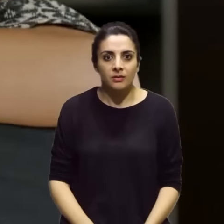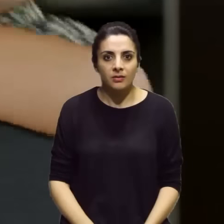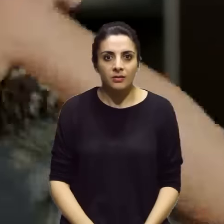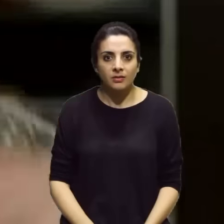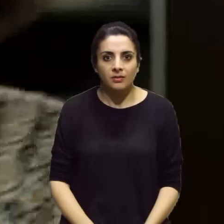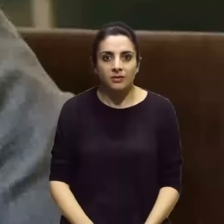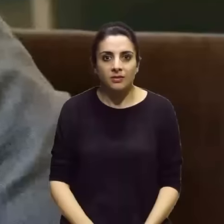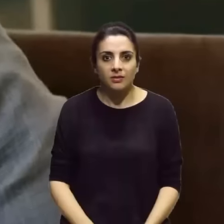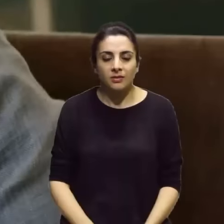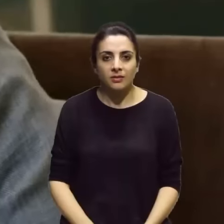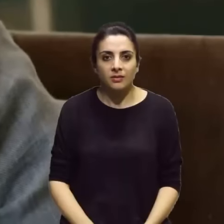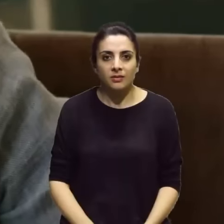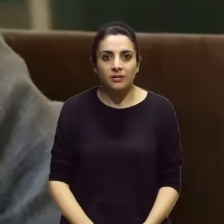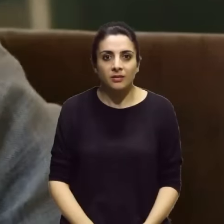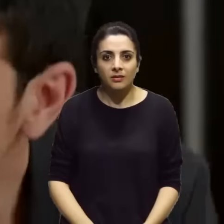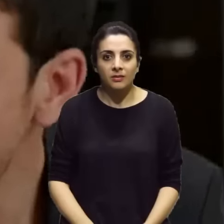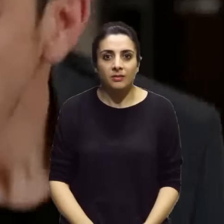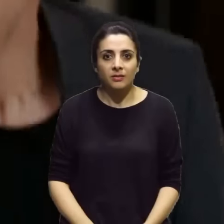sarıldı.